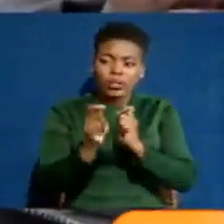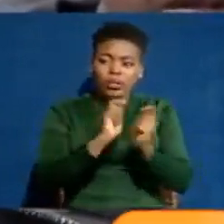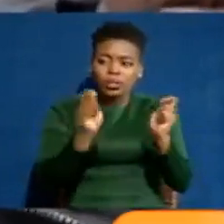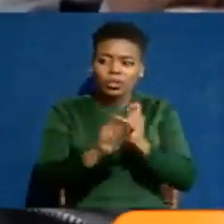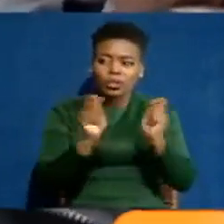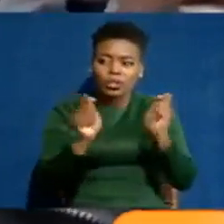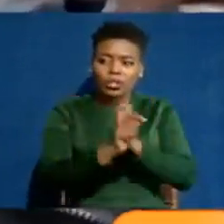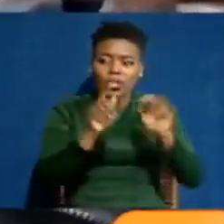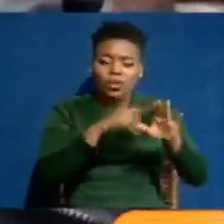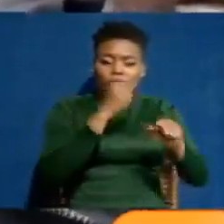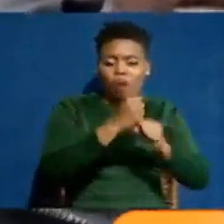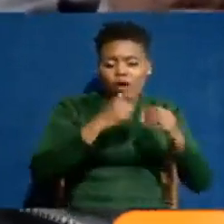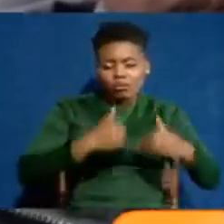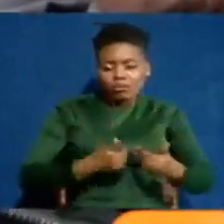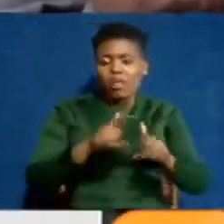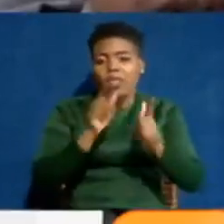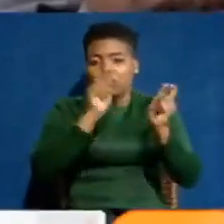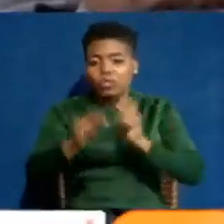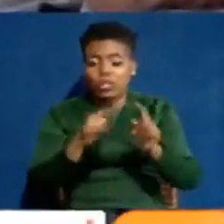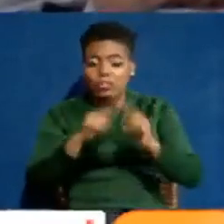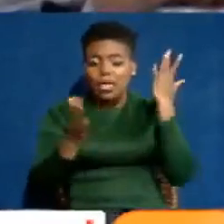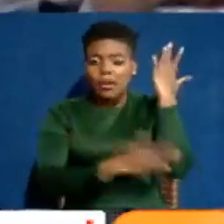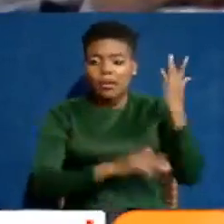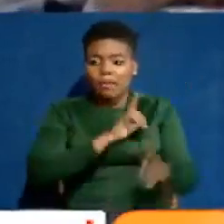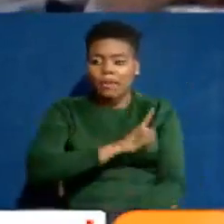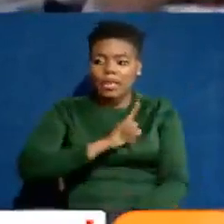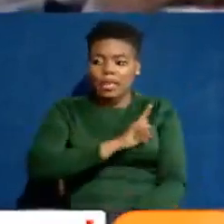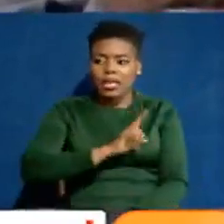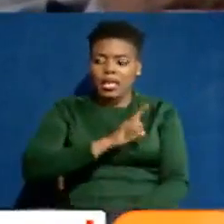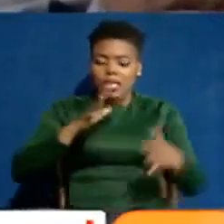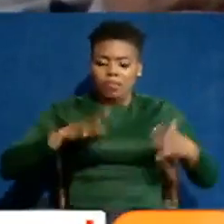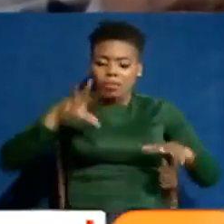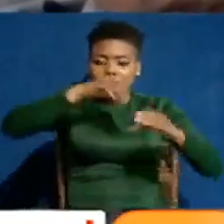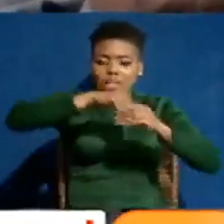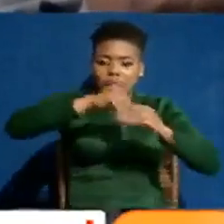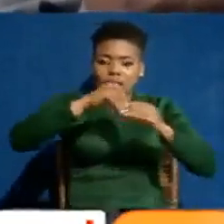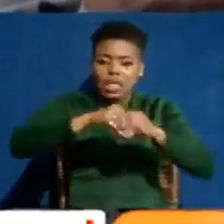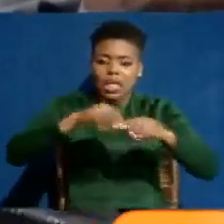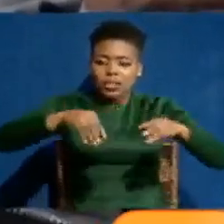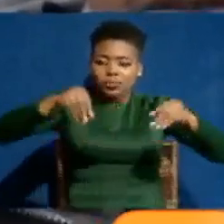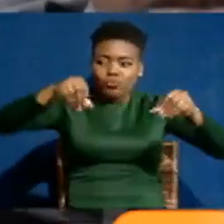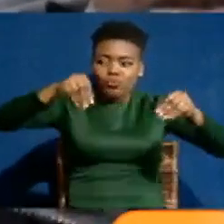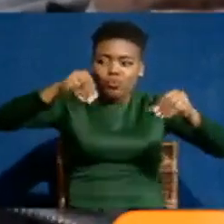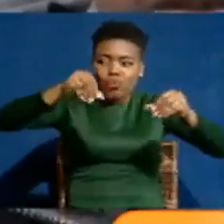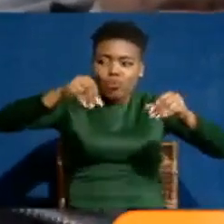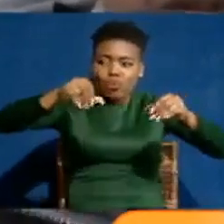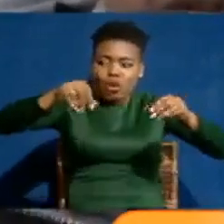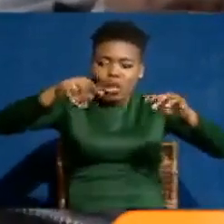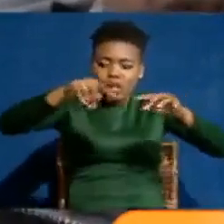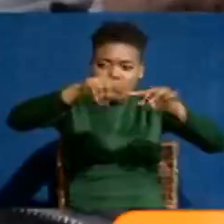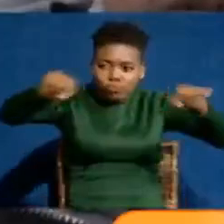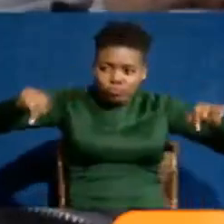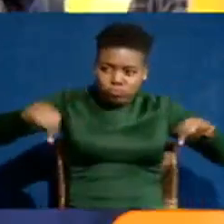juu, unateremushwa chini. Sasa kwa bahati mbaya, wale walikuwa ndani, ile mchanga hii imechimbwa kando,